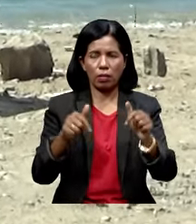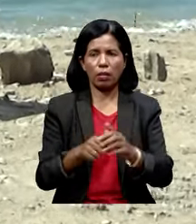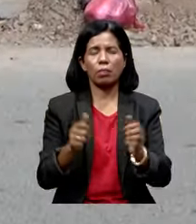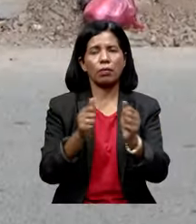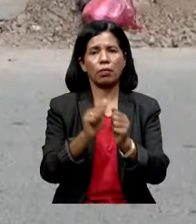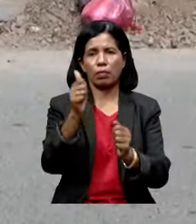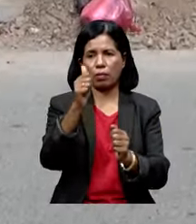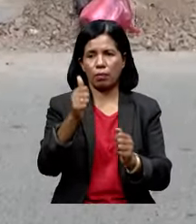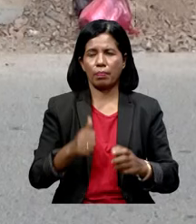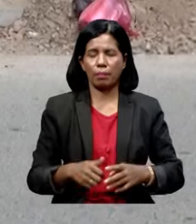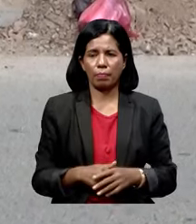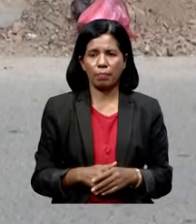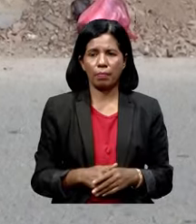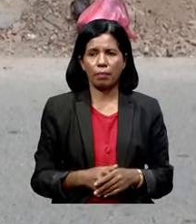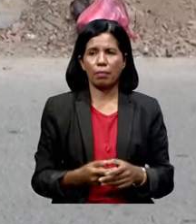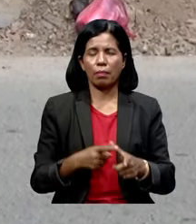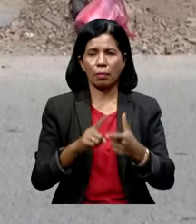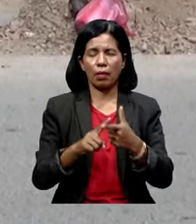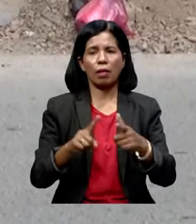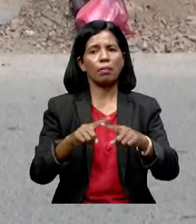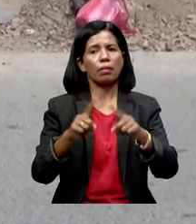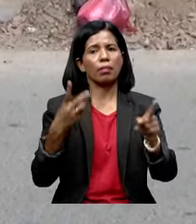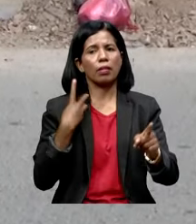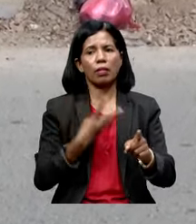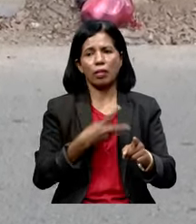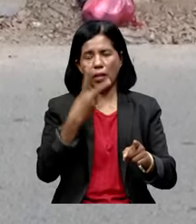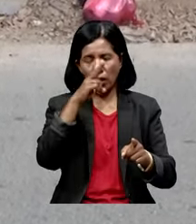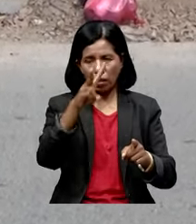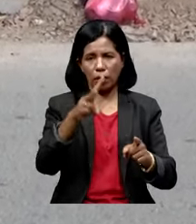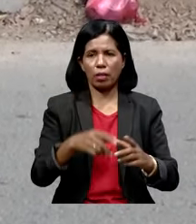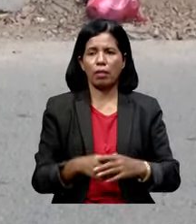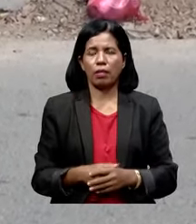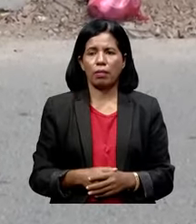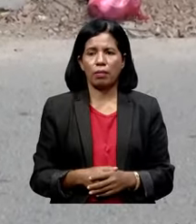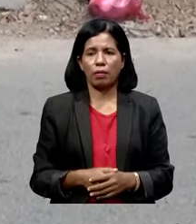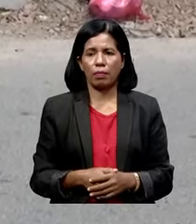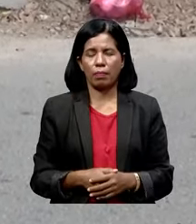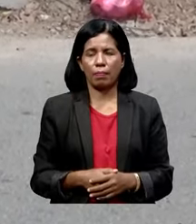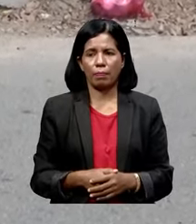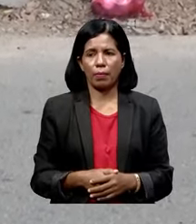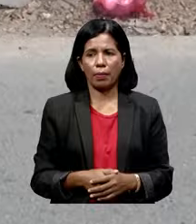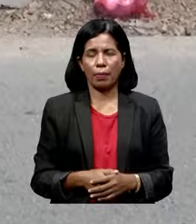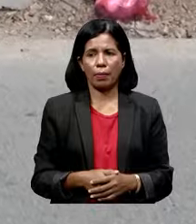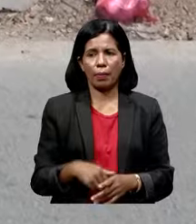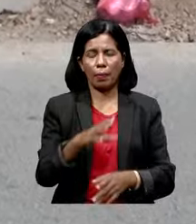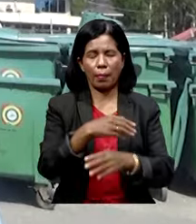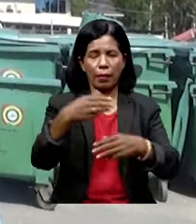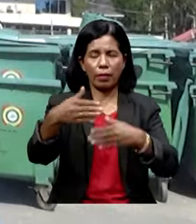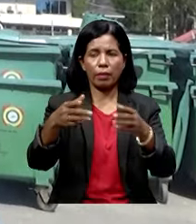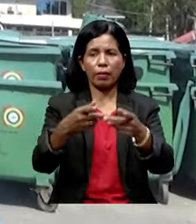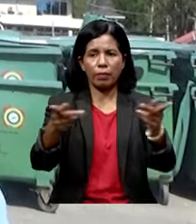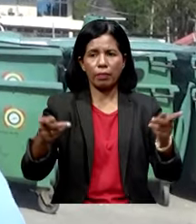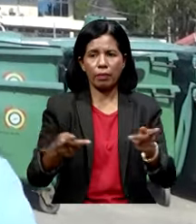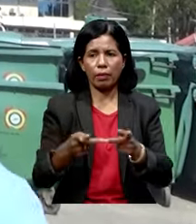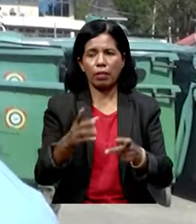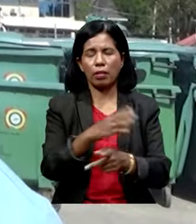resi. Makin hamu tuh nene salur resi. Mai be kita retok lagi. Kita halu operasan tambah slab sih nene.